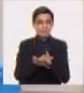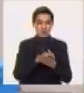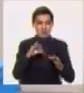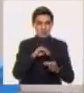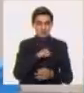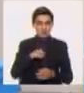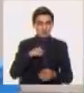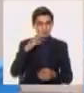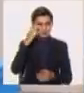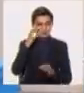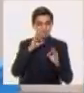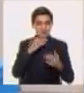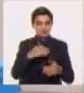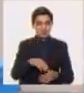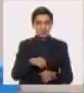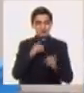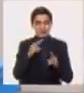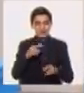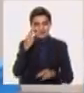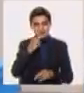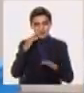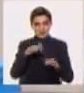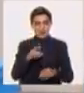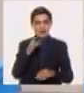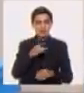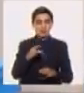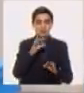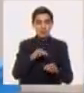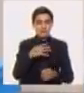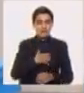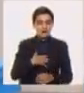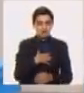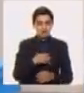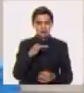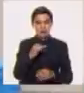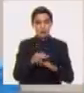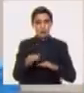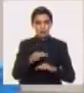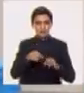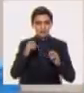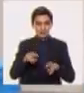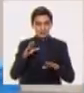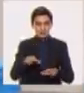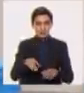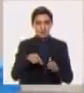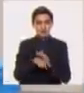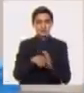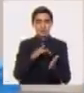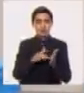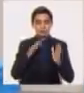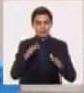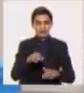айтты. Мәселені қарап комитет Астананың республикалық маңызы бар және облыс орталықтары болып есептелетін қалалар